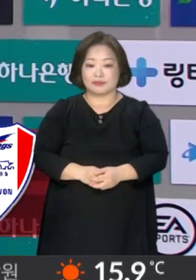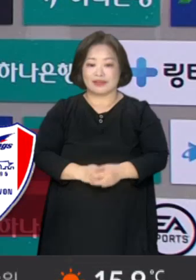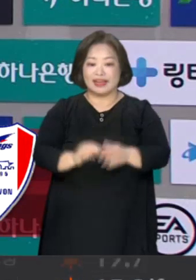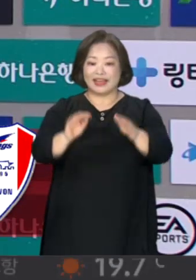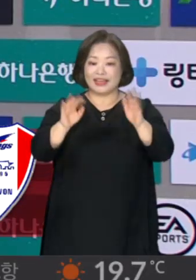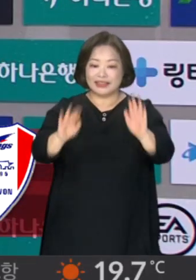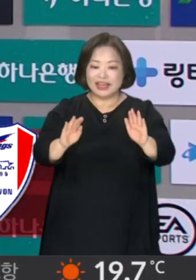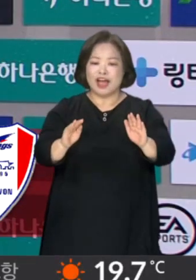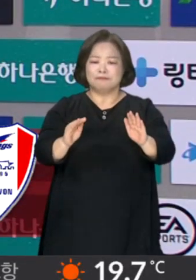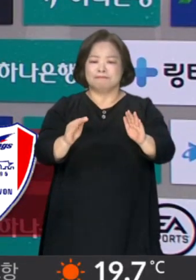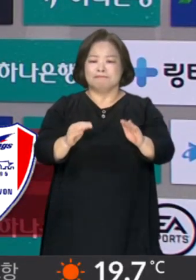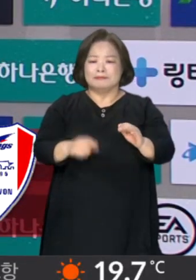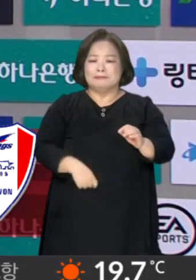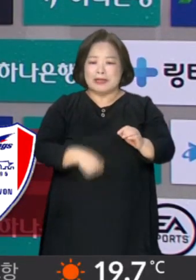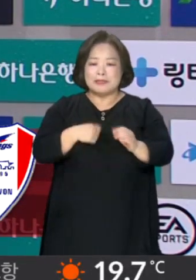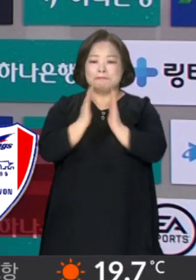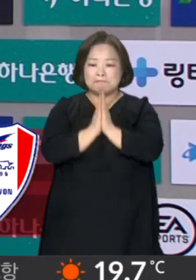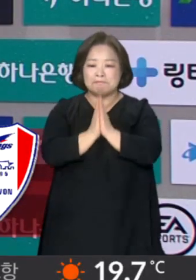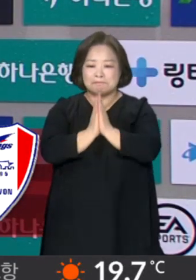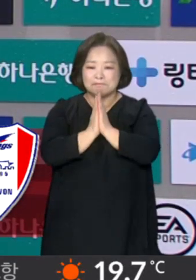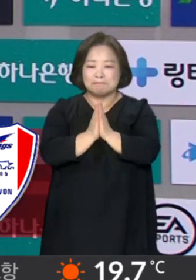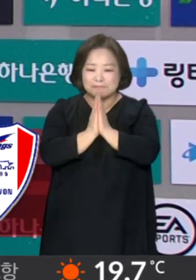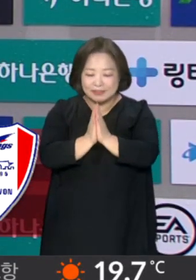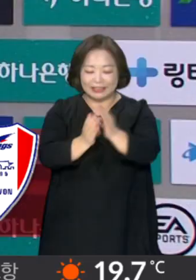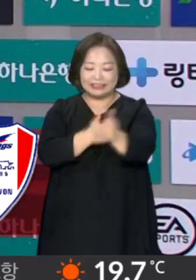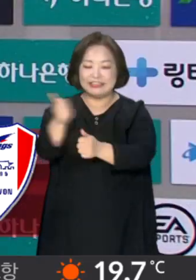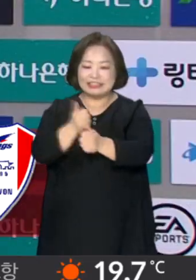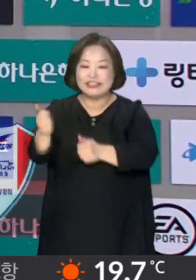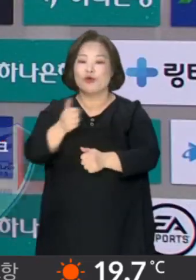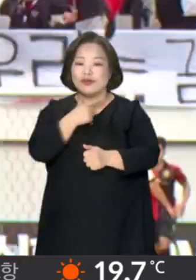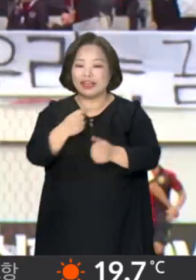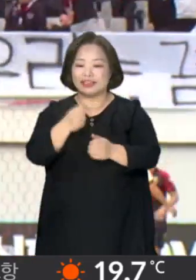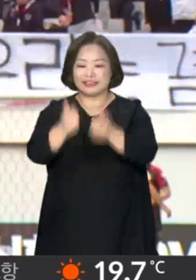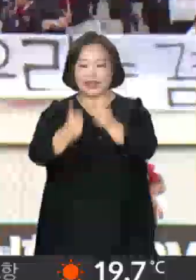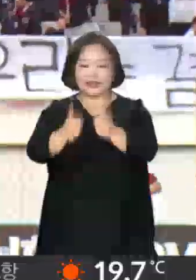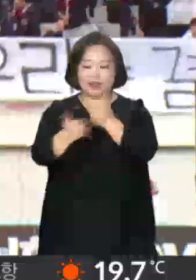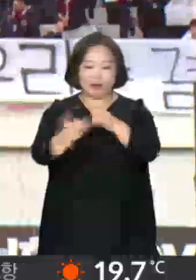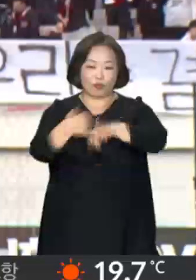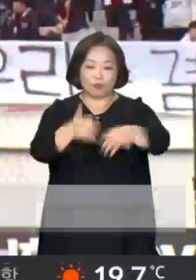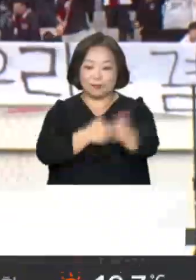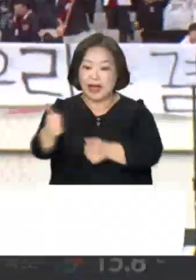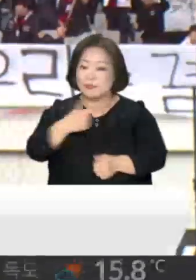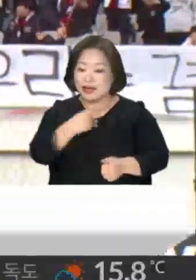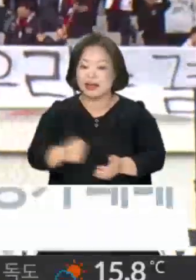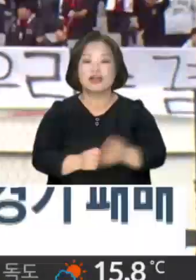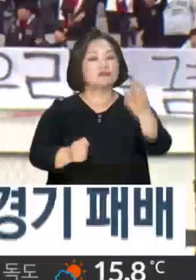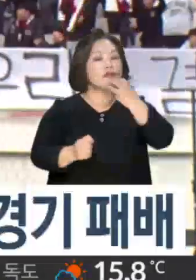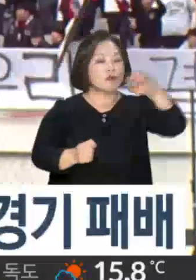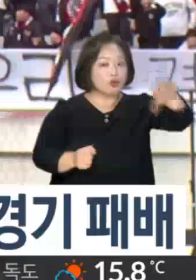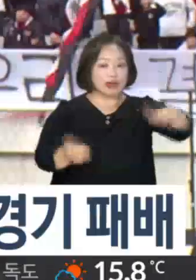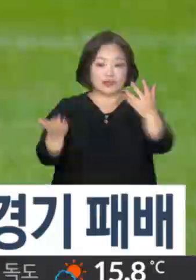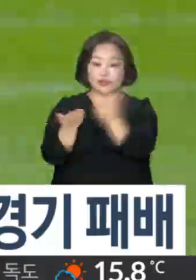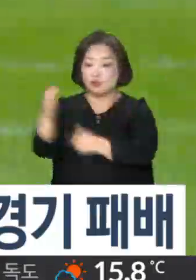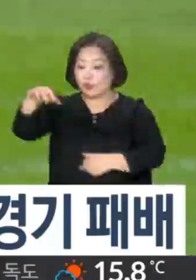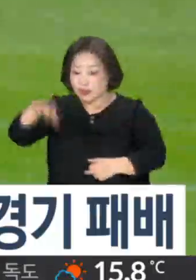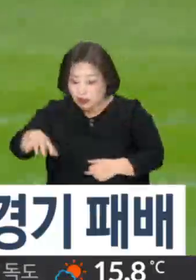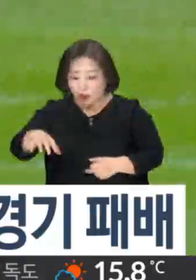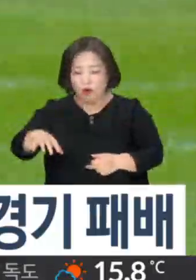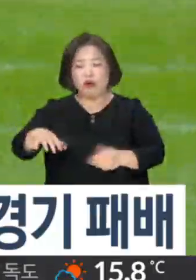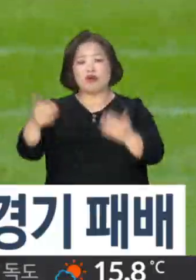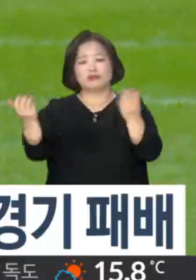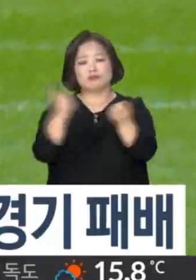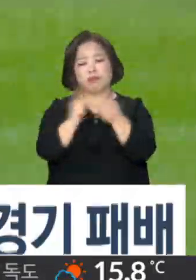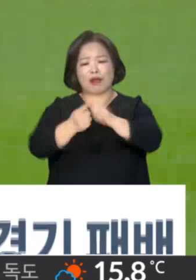간절하고 정말 승리를 해야 되는 경기이기 때문에 꼭 승리할 수 있도록. 각각 서울과 제주를 상대로 나란히